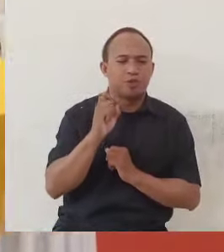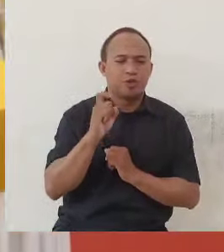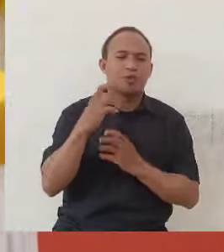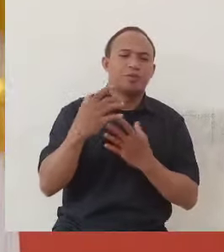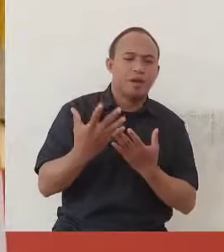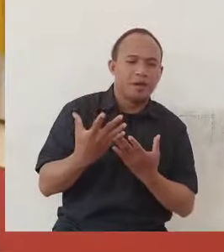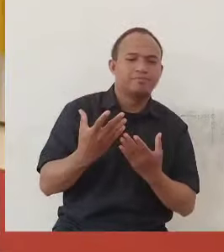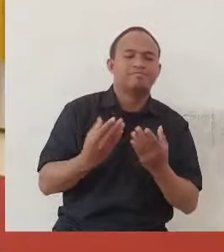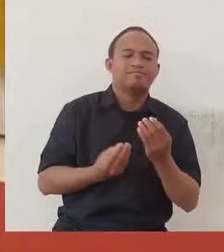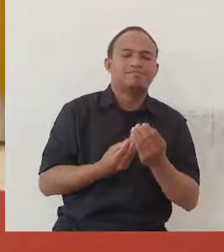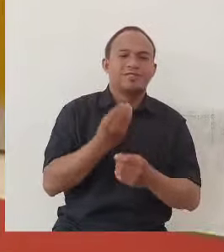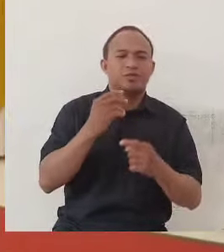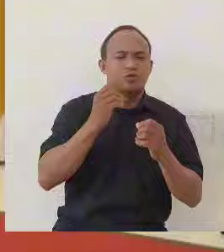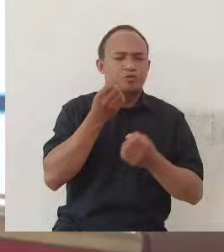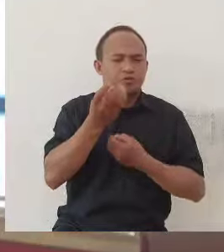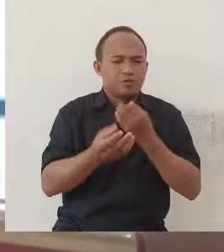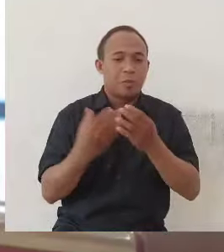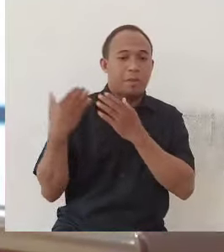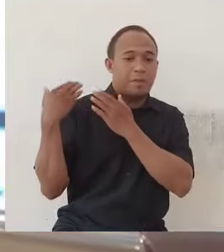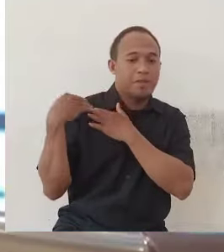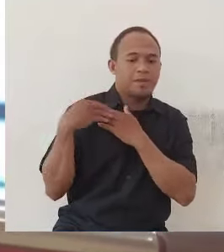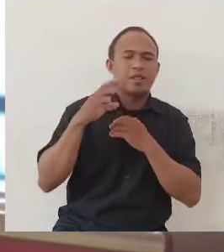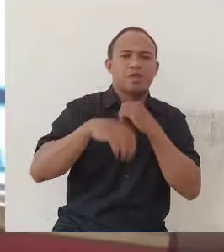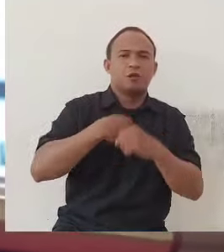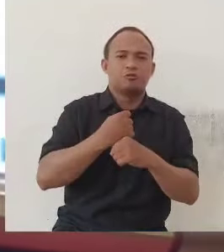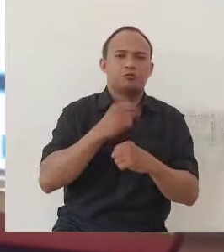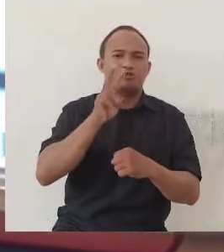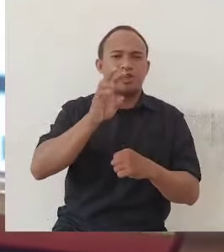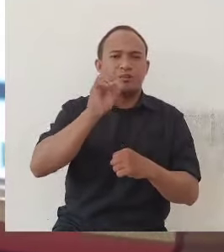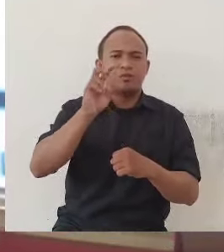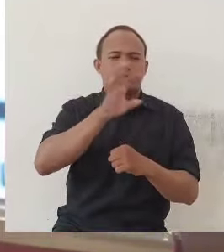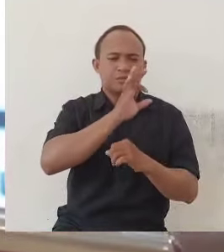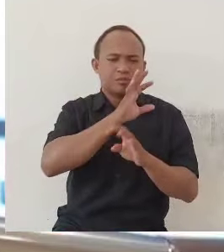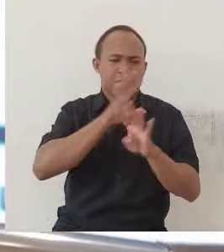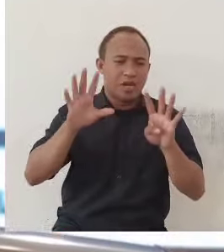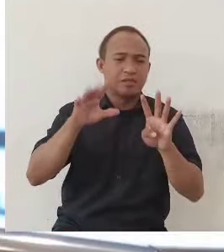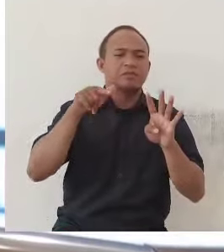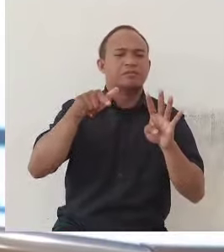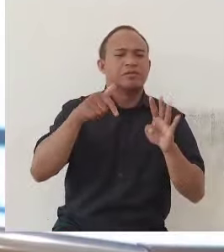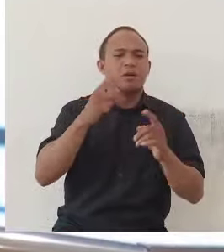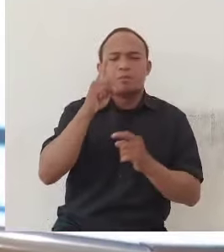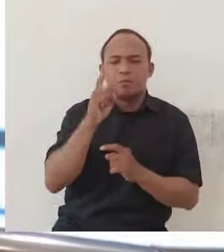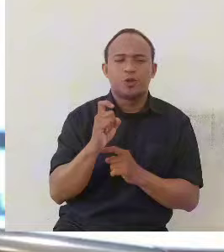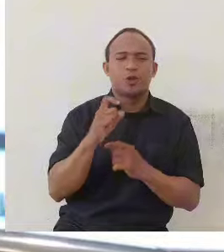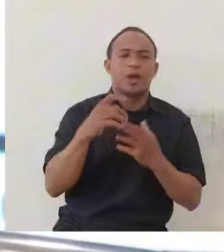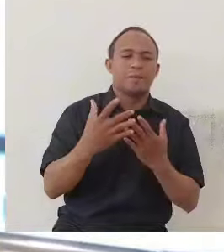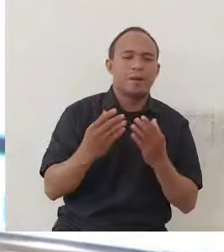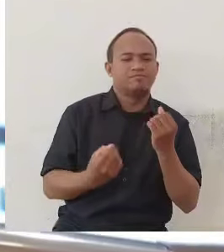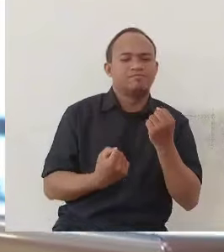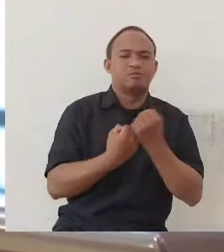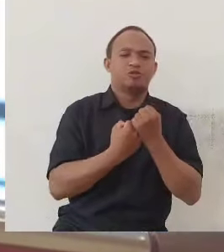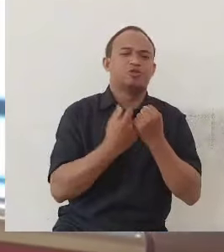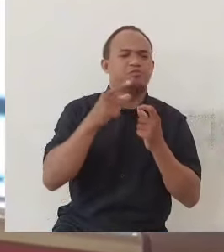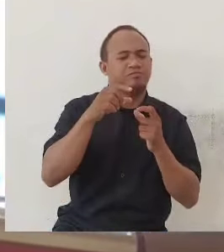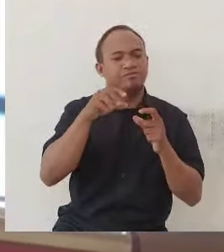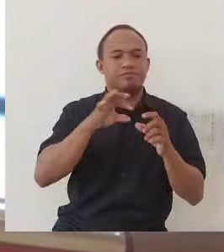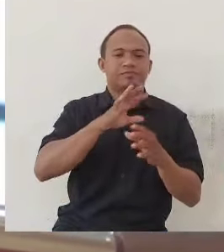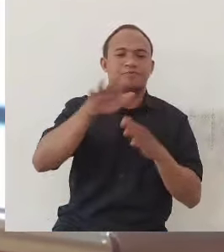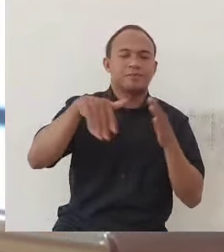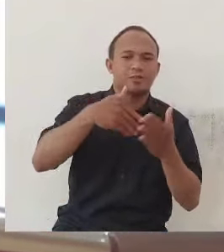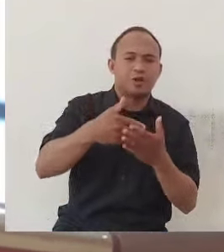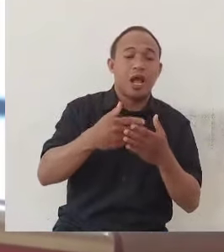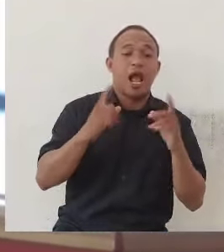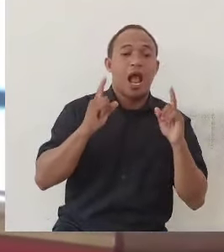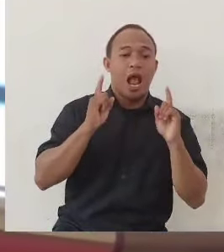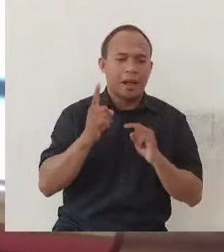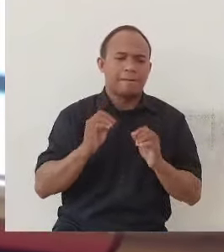kejadian keruntuhan bendungan Situ Gintung di Tangerang pada tahun 2009. Keruntuhan bendungan tersebut mengakibatkan banjir